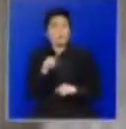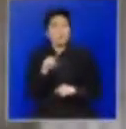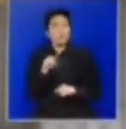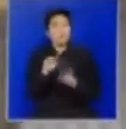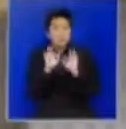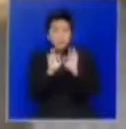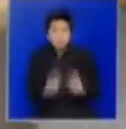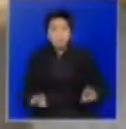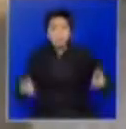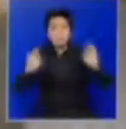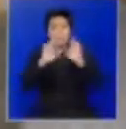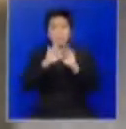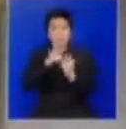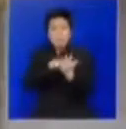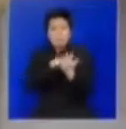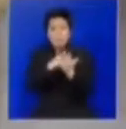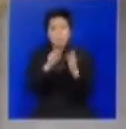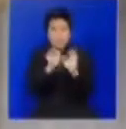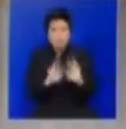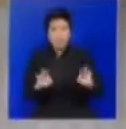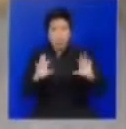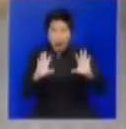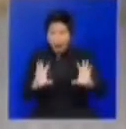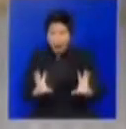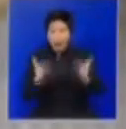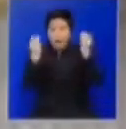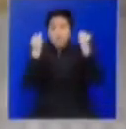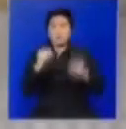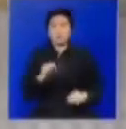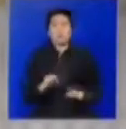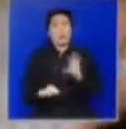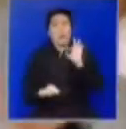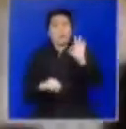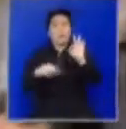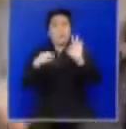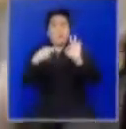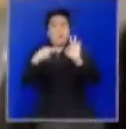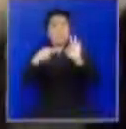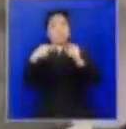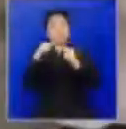ป็นนโยบายใหญ่แล้วหายไปที 90,000 กระสอบที่ปทุมธานีนะฮะ